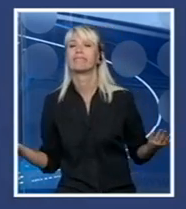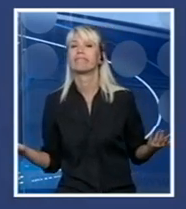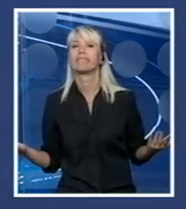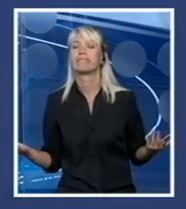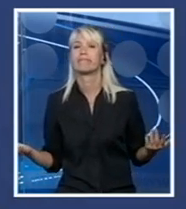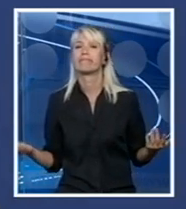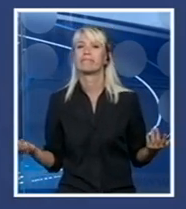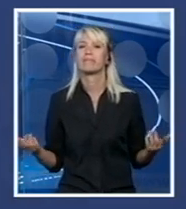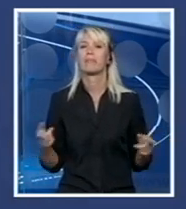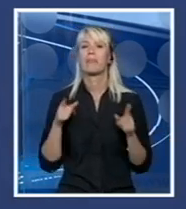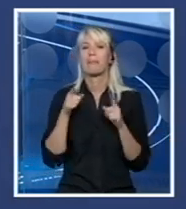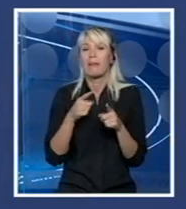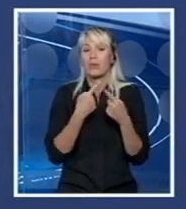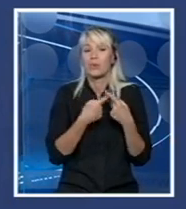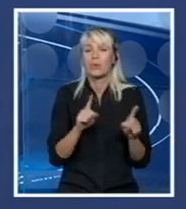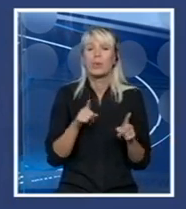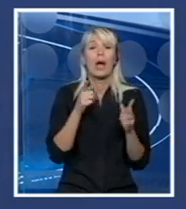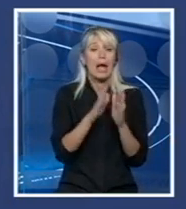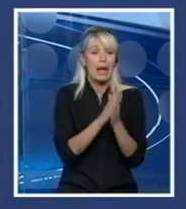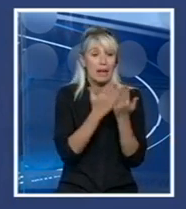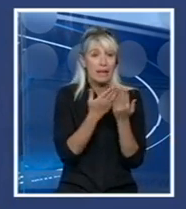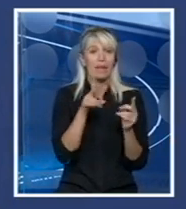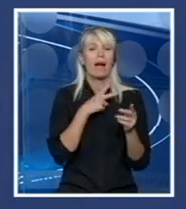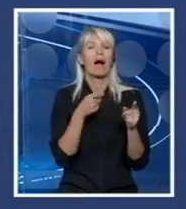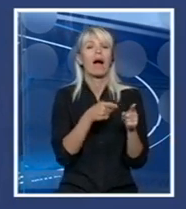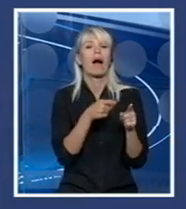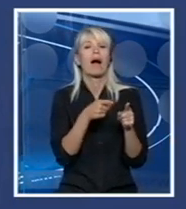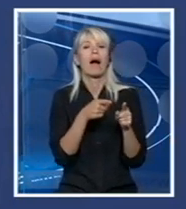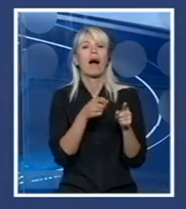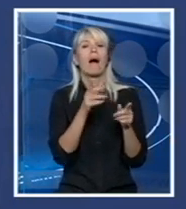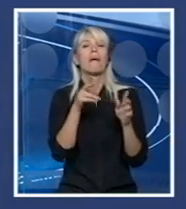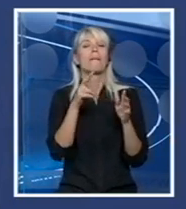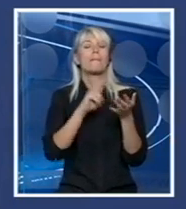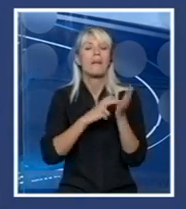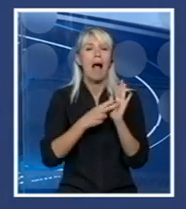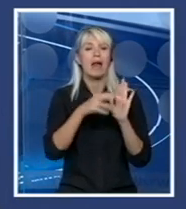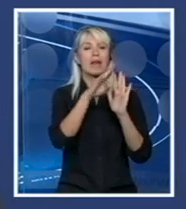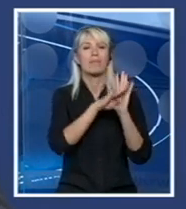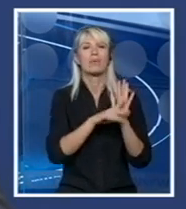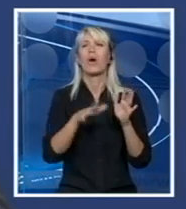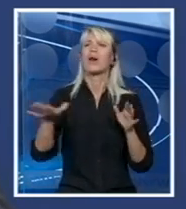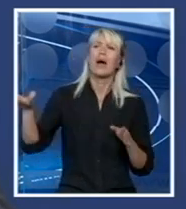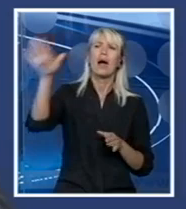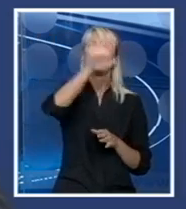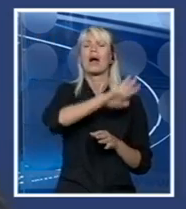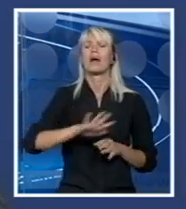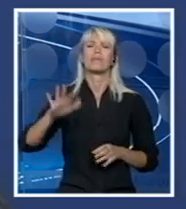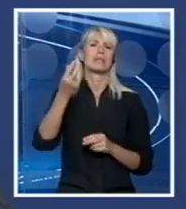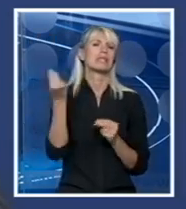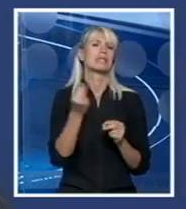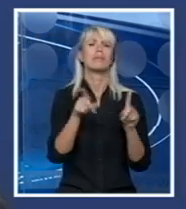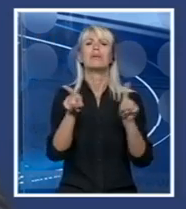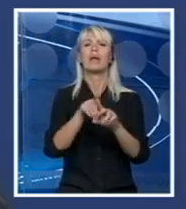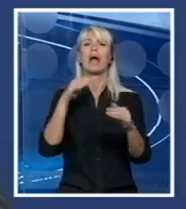udžbeniku. Ne, nego na drugi način. Udžbenik je dodato pomoćno sredstvo. Plan i program se ostvaruje jedinstveno na teritoriji Srbije i tu nema